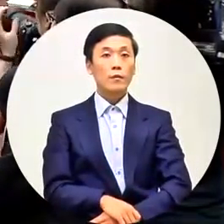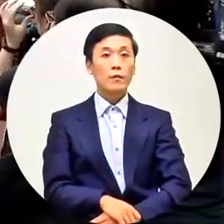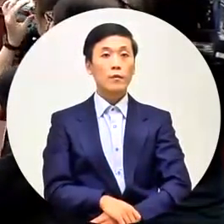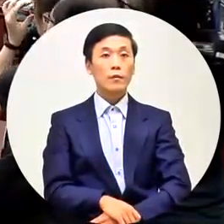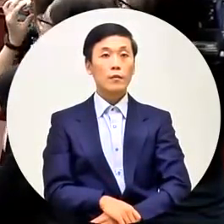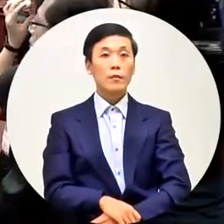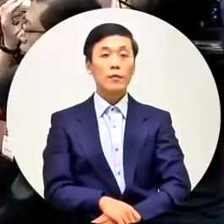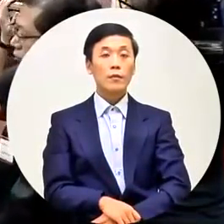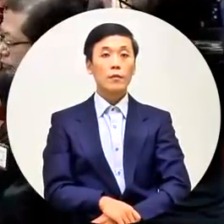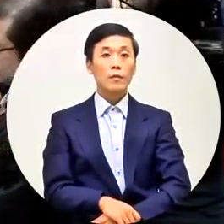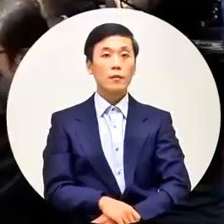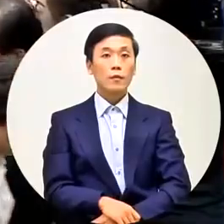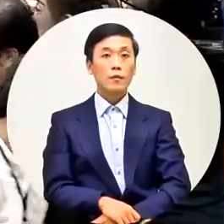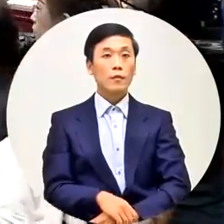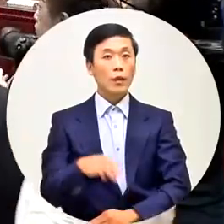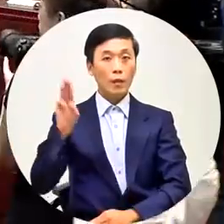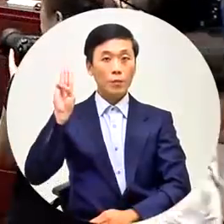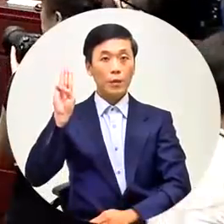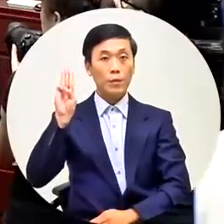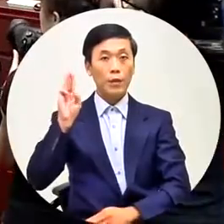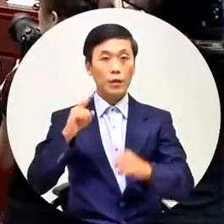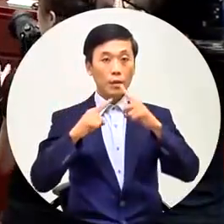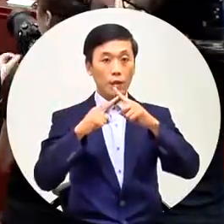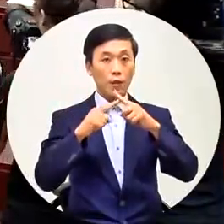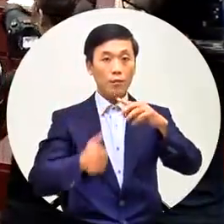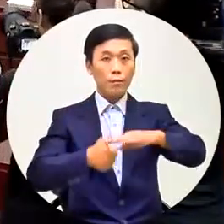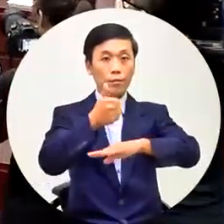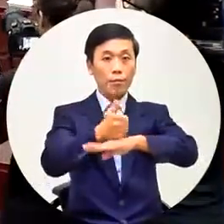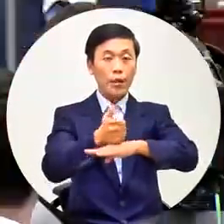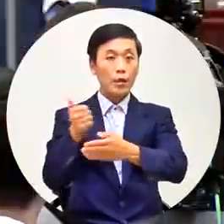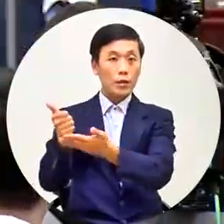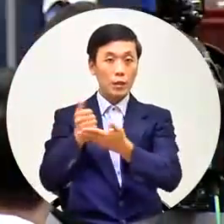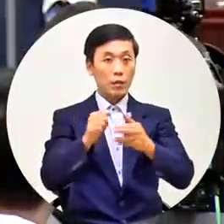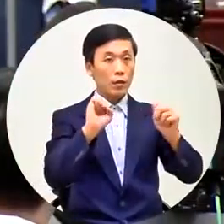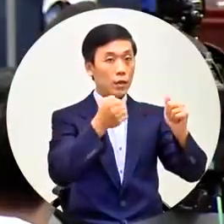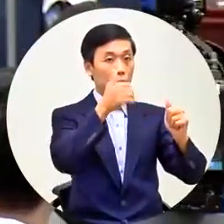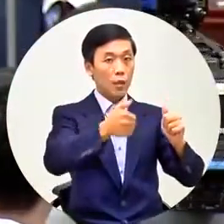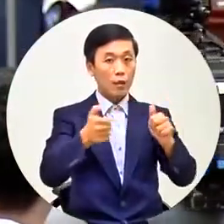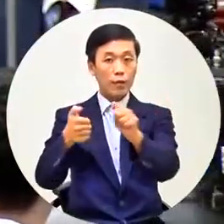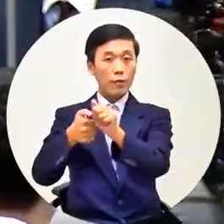宣誓人就位，请议长、副议长就宣誓位置。